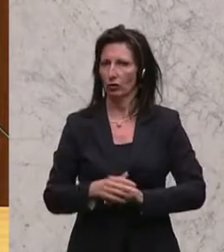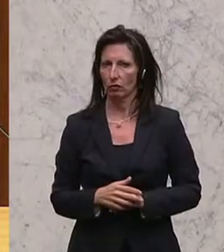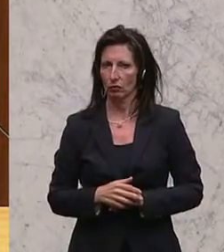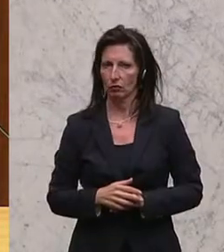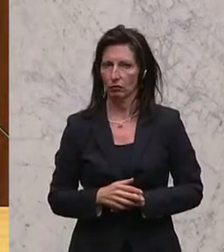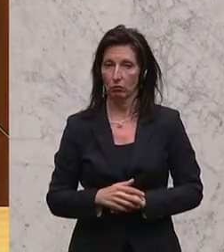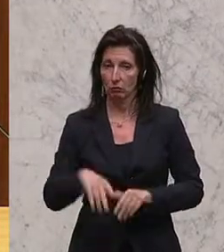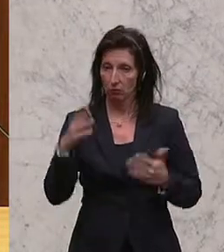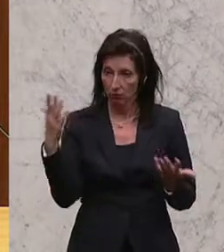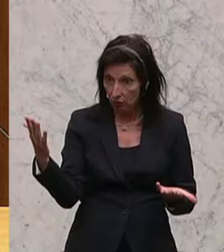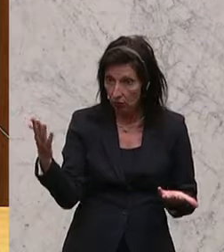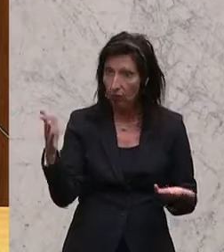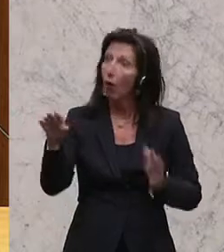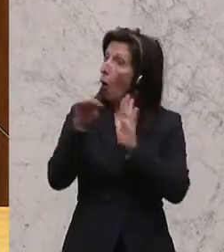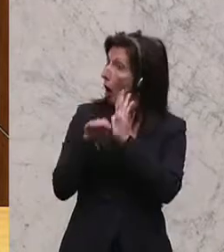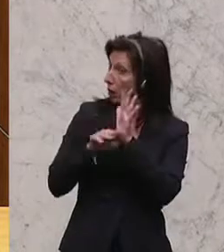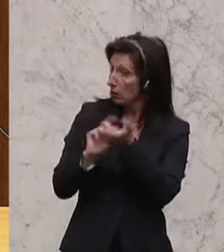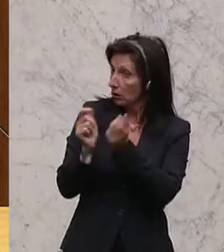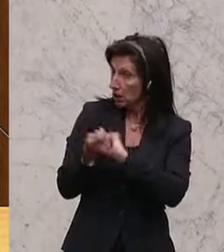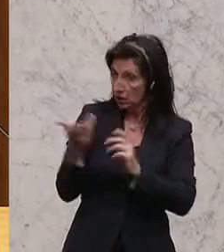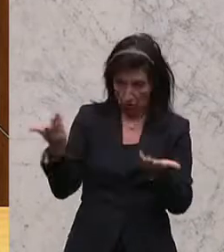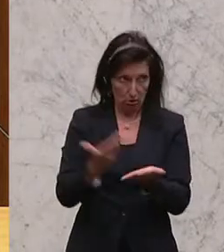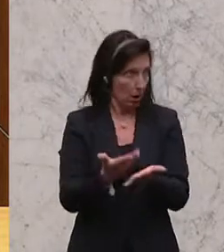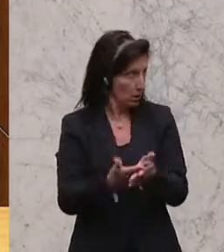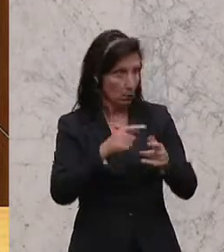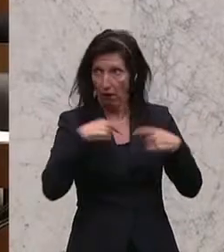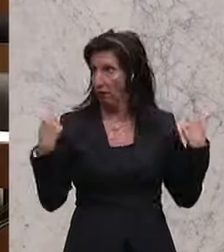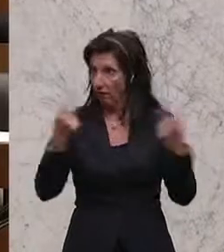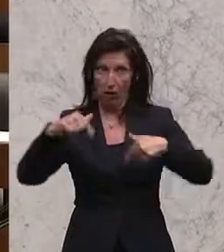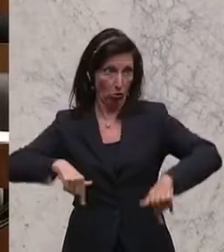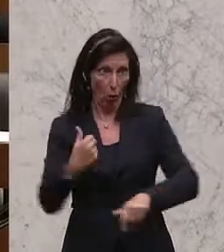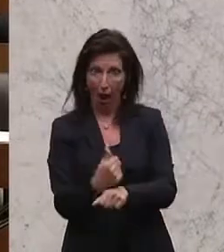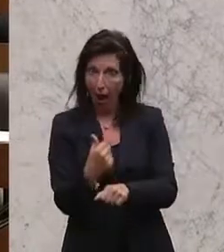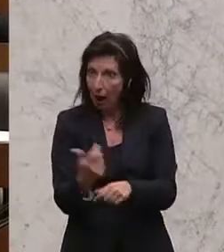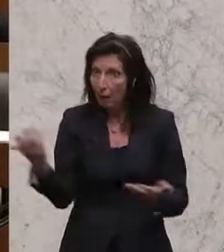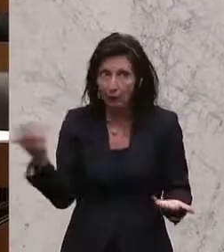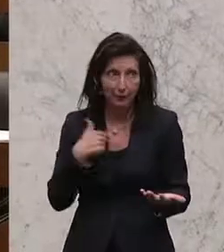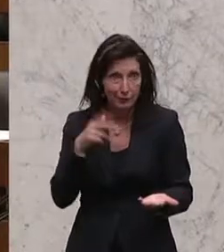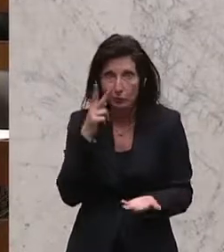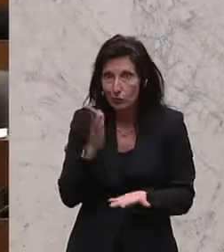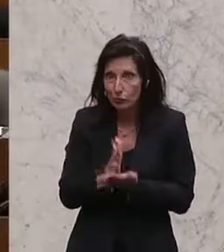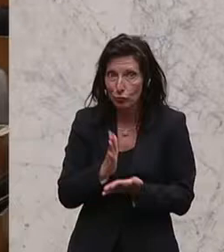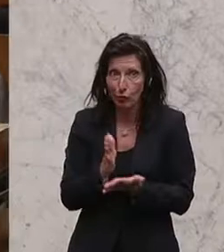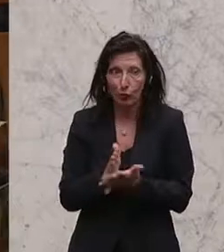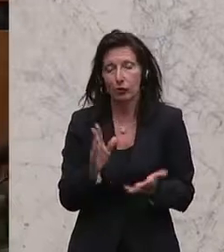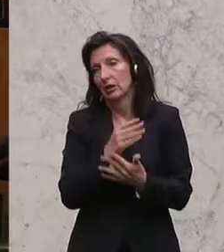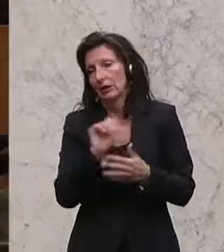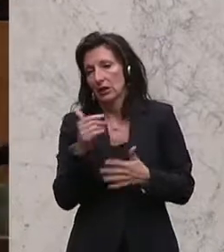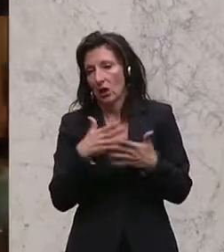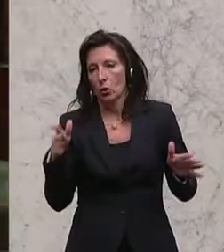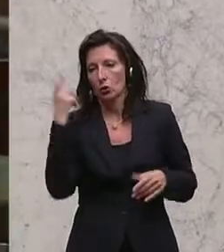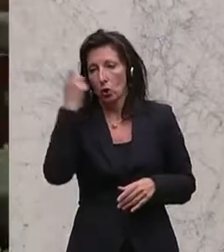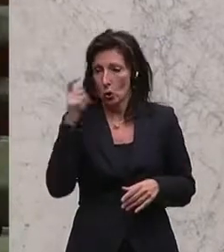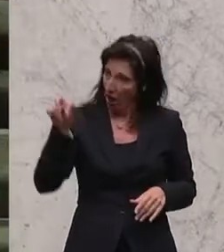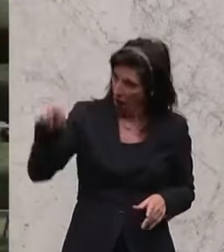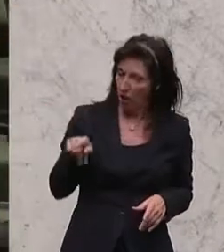Aber nichts, ja, dann ändern wir das Gesetz, Herr Kollege, für das sind wir ja da, oder? Aber da sehe ich schon wieder die größten Bedenken bei